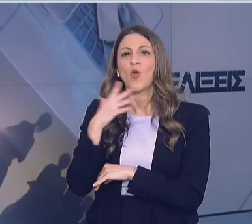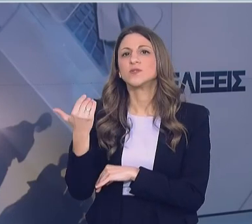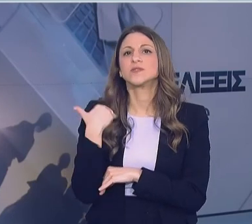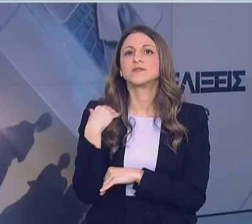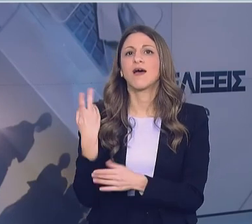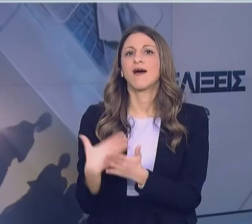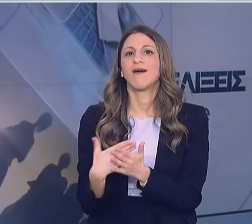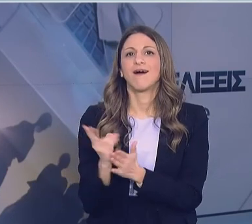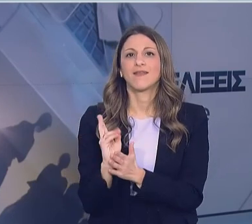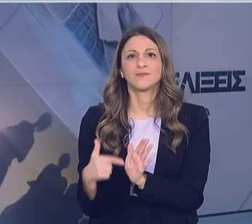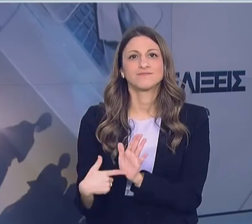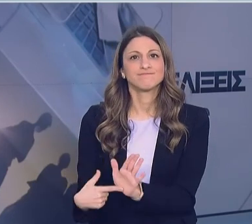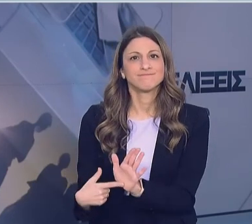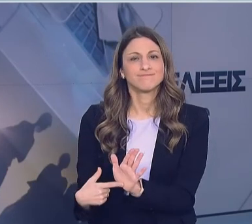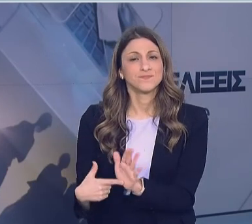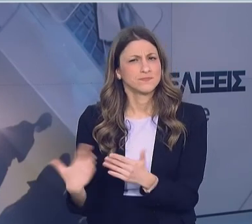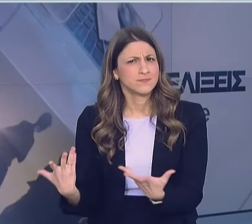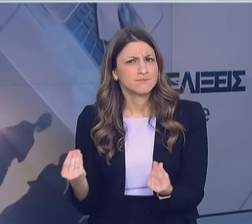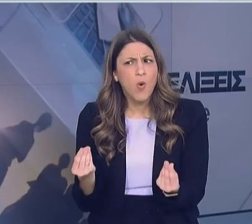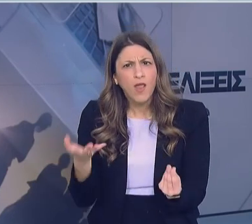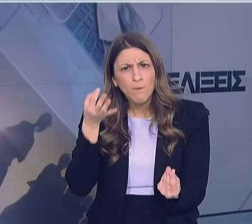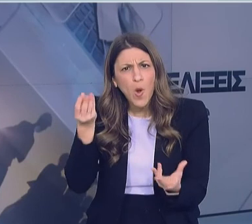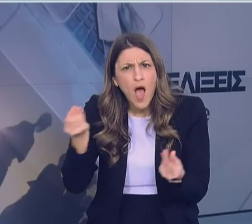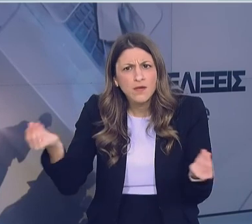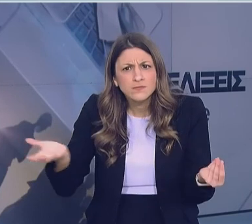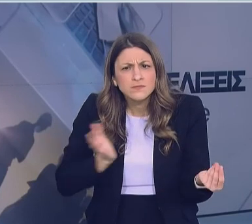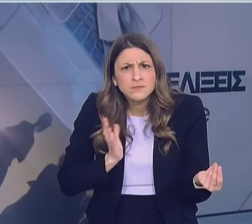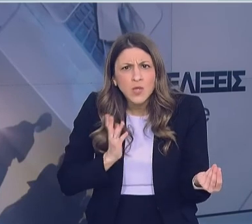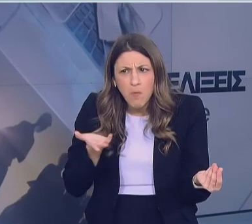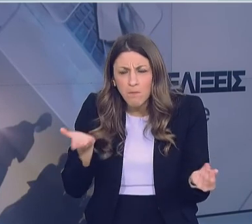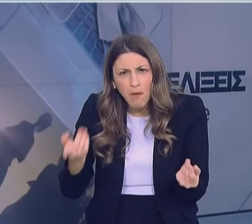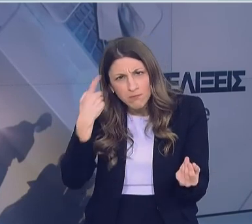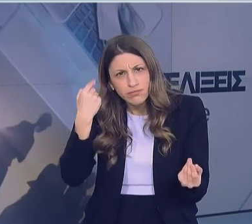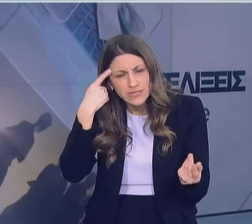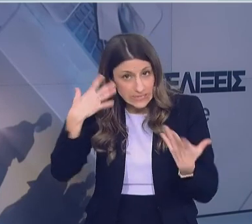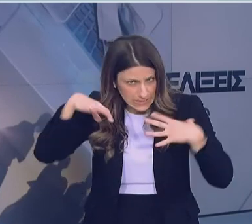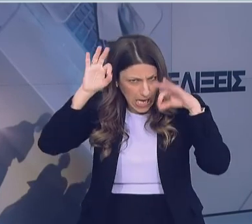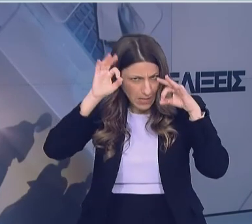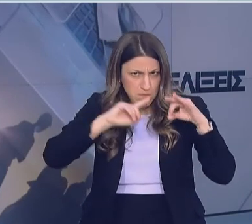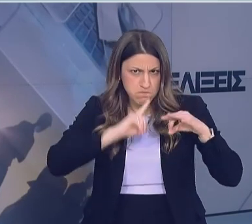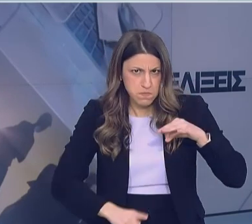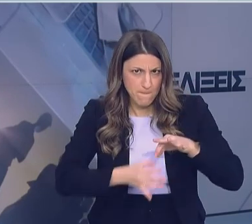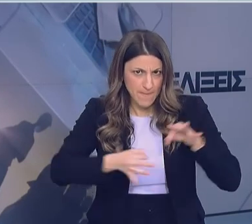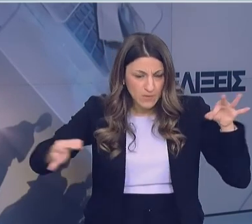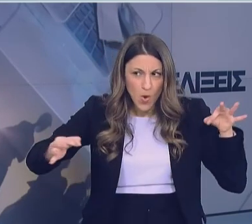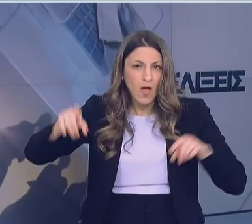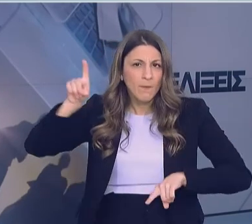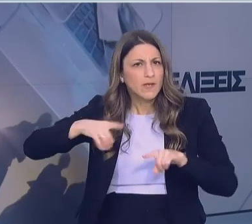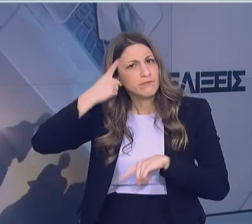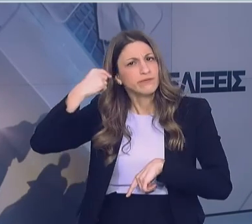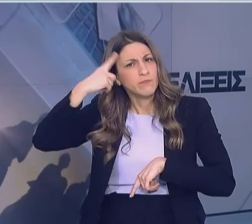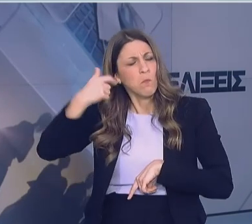συγκεκριμένο αποδεικτικό. Και μάλιστα έχουμε και δεκάδες περιπτώσεις, ειδικά όταν είμαστε στην αρχή της επιβολής του μέτρου, που